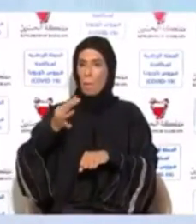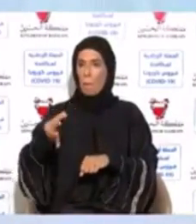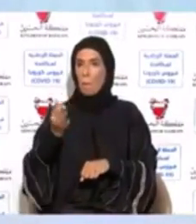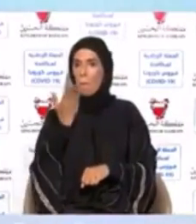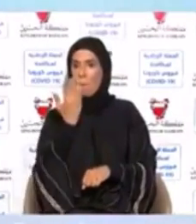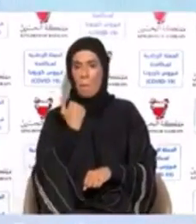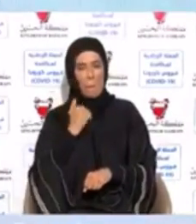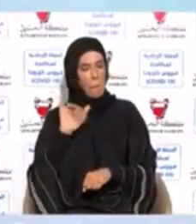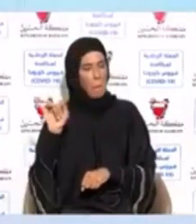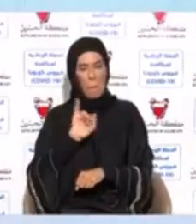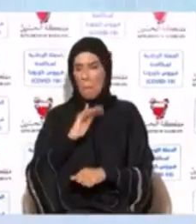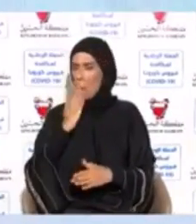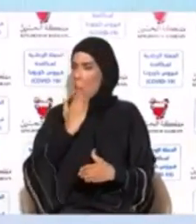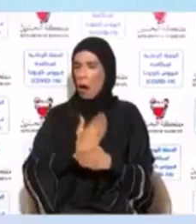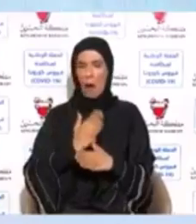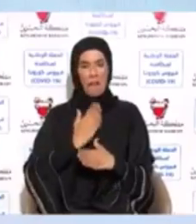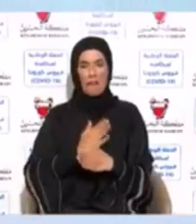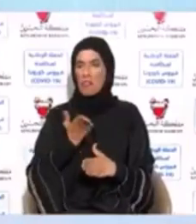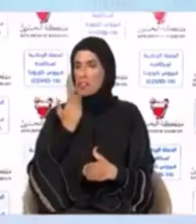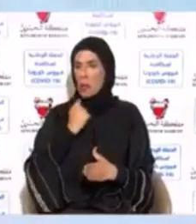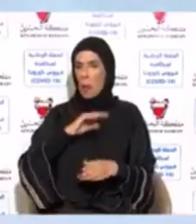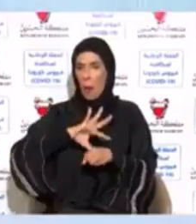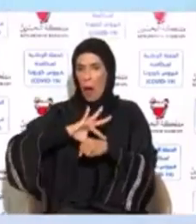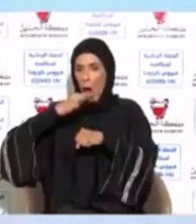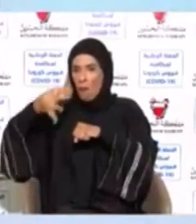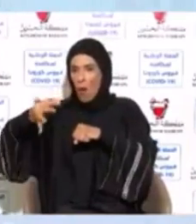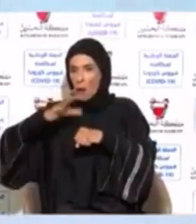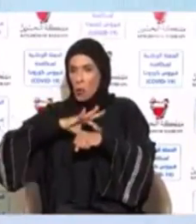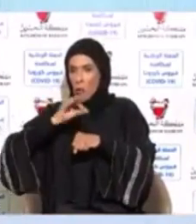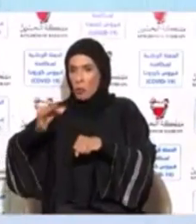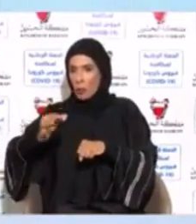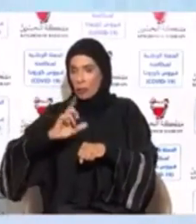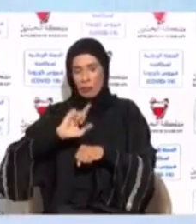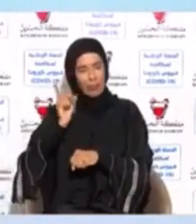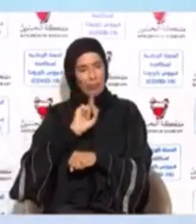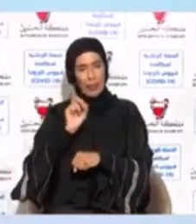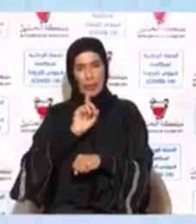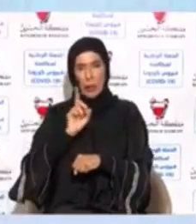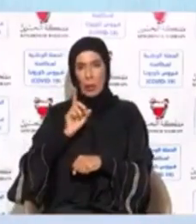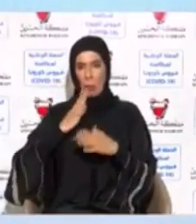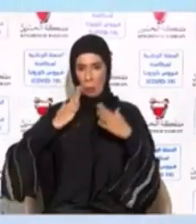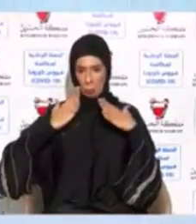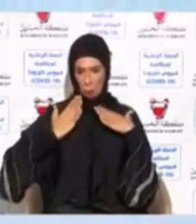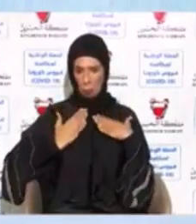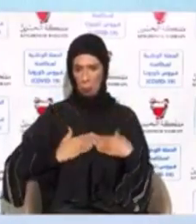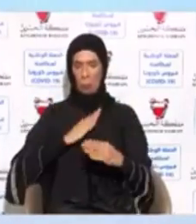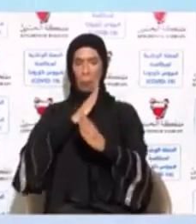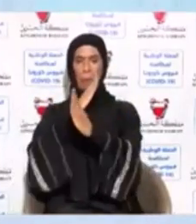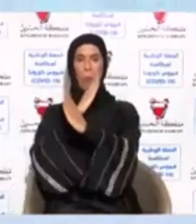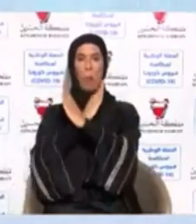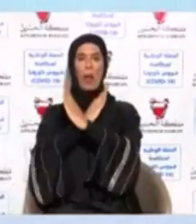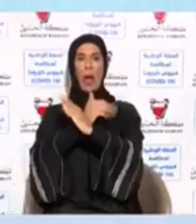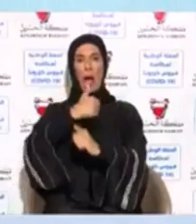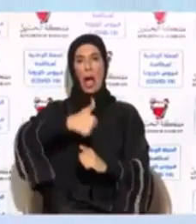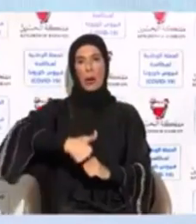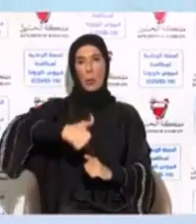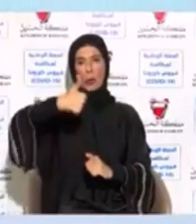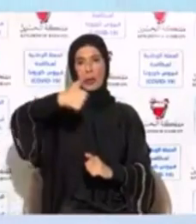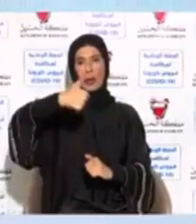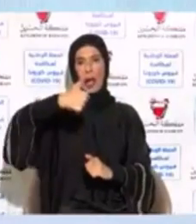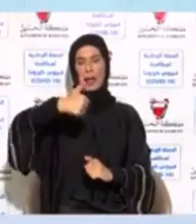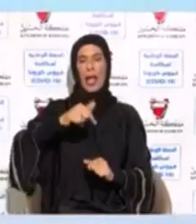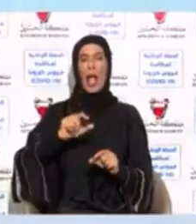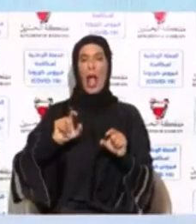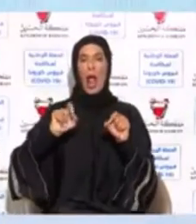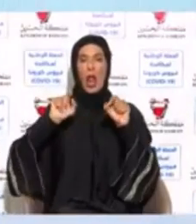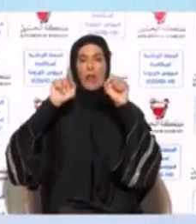لا يسبب نقل الفيروس إلى جسم الإنسان ولكنه يولد مناعة ذاتية ضد هذا الفيروس.